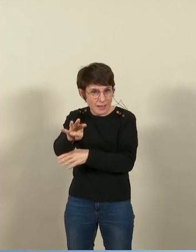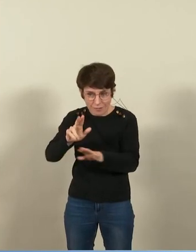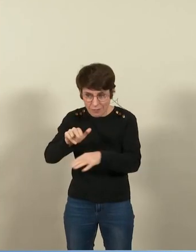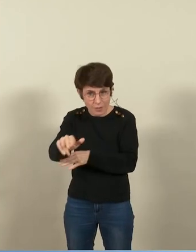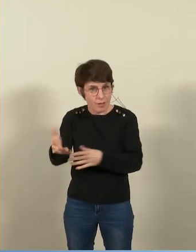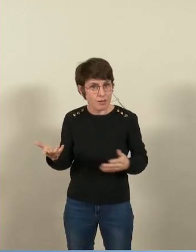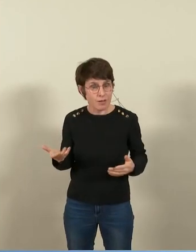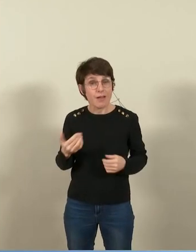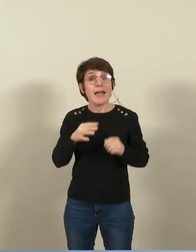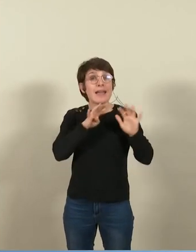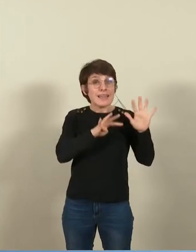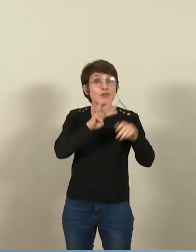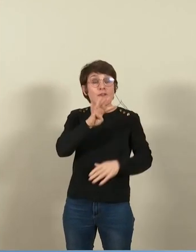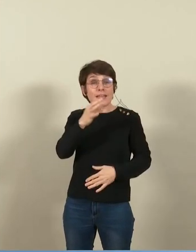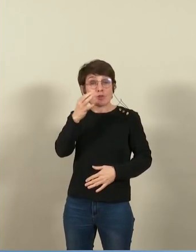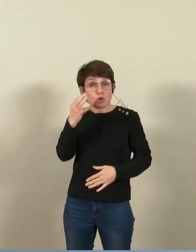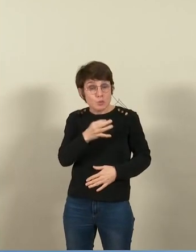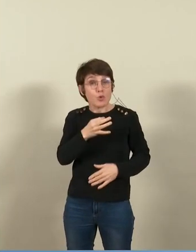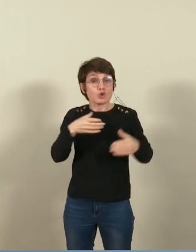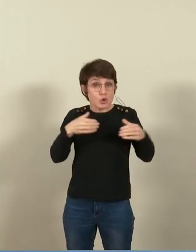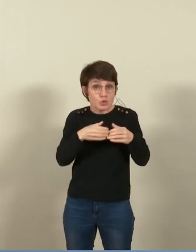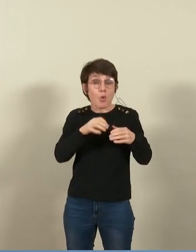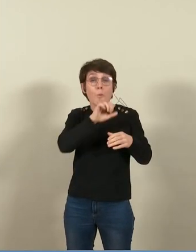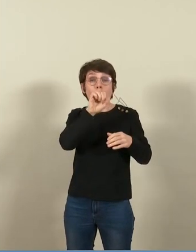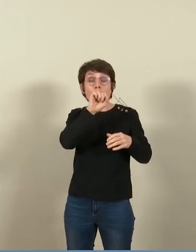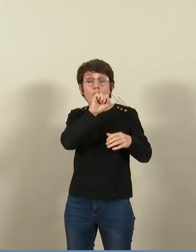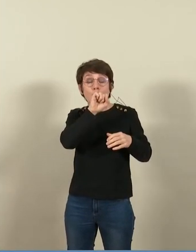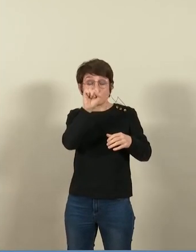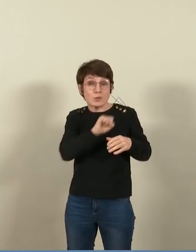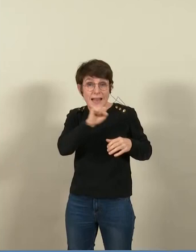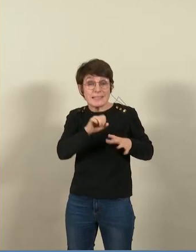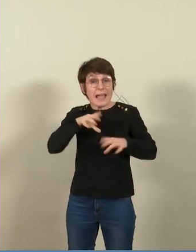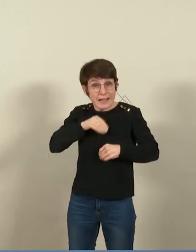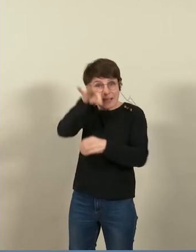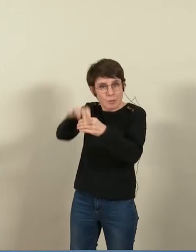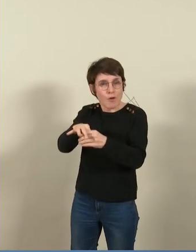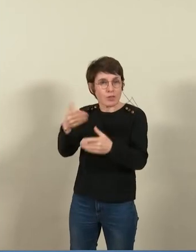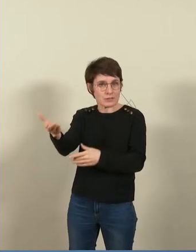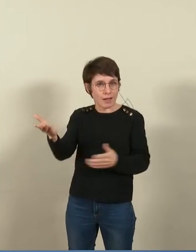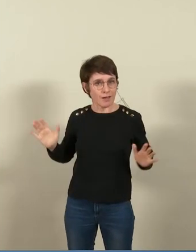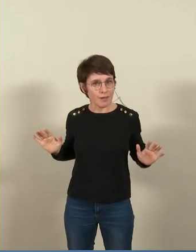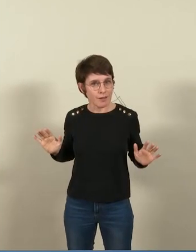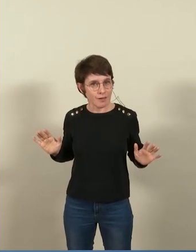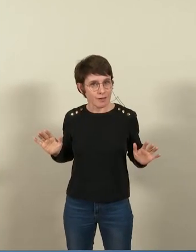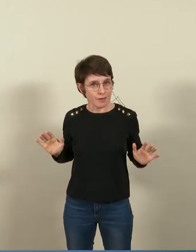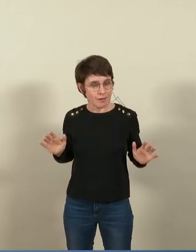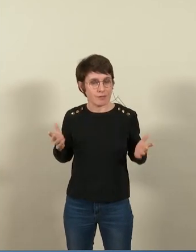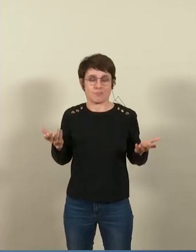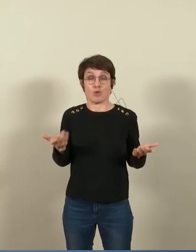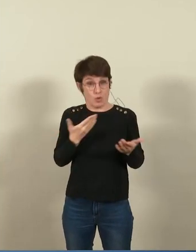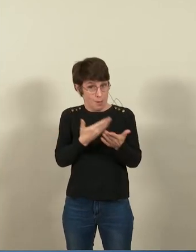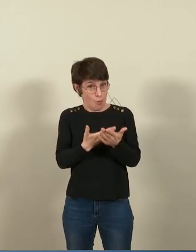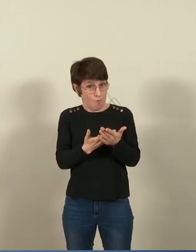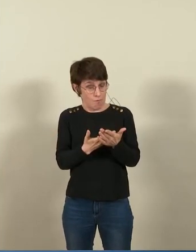% du groupe social-démocrate a voté en faveur du traité de libre échange pour preuve je